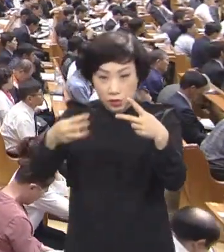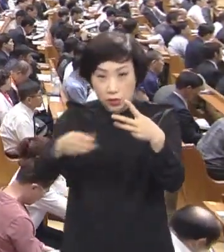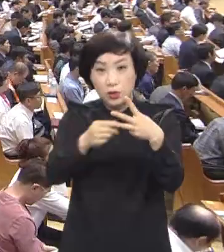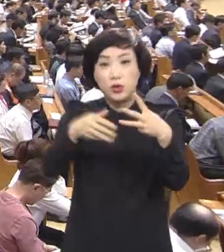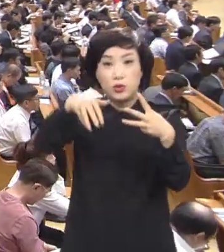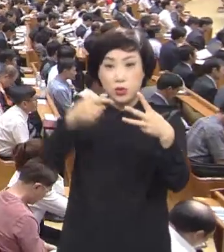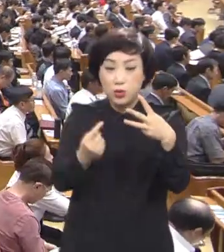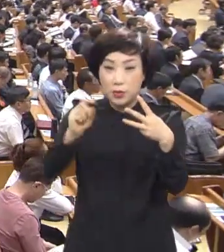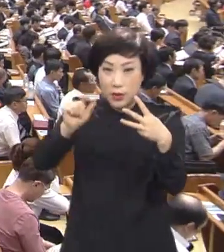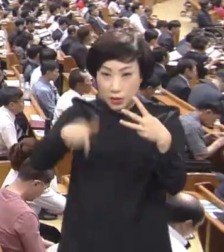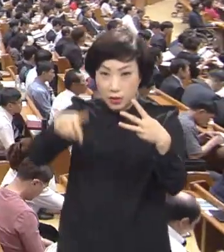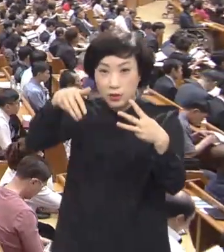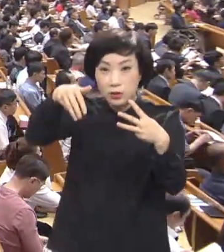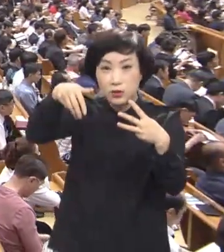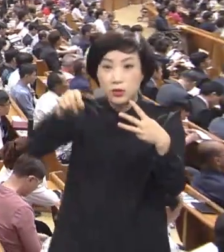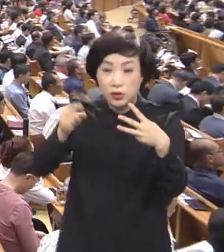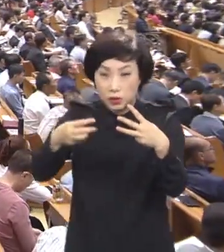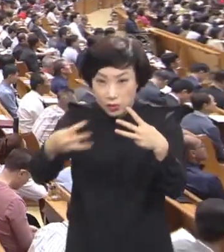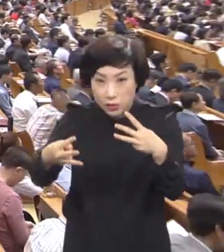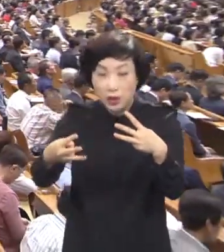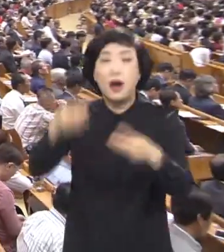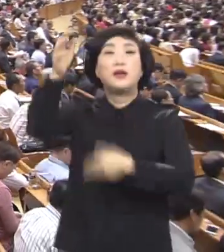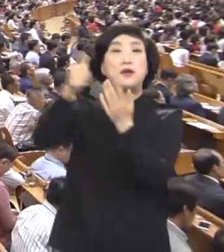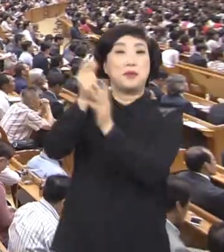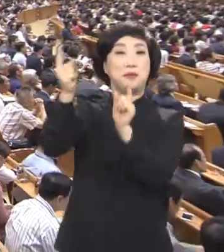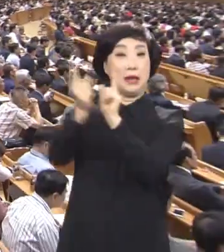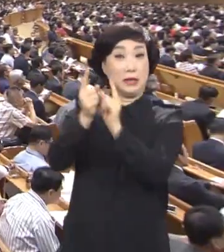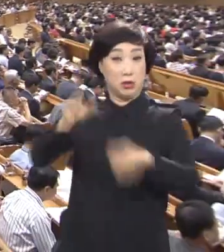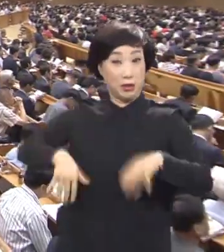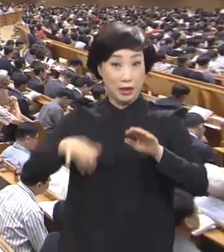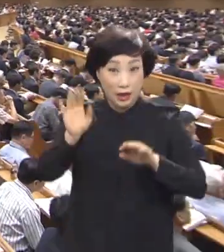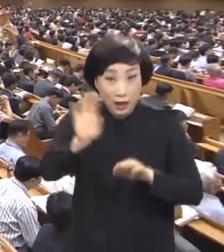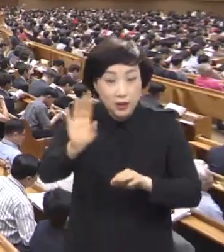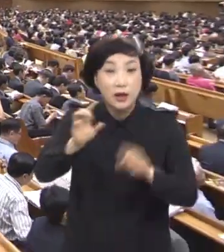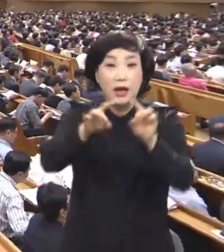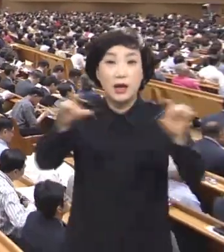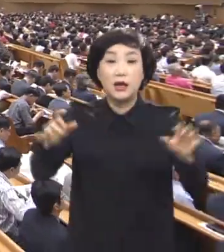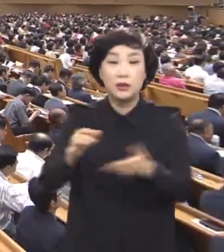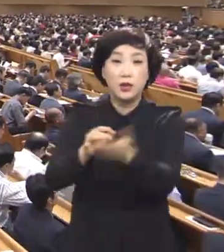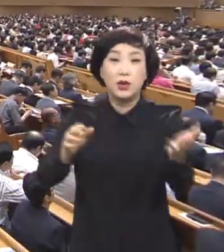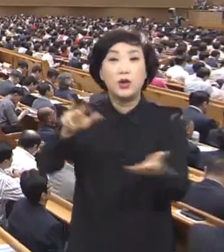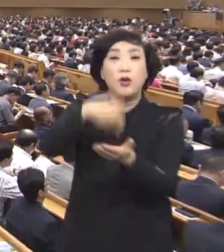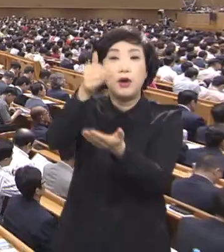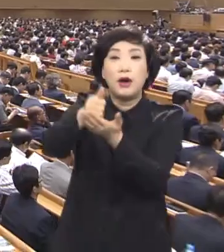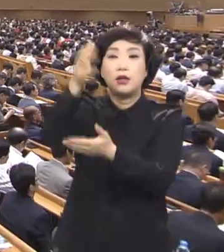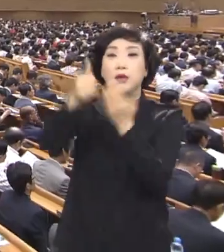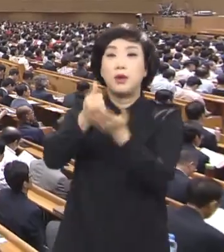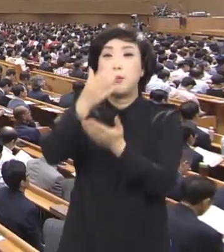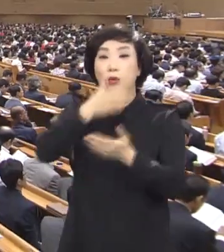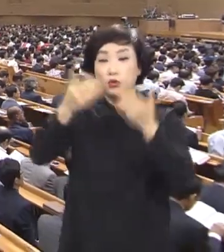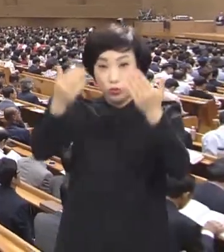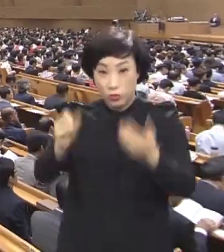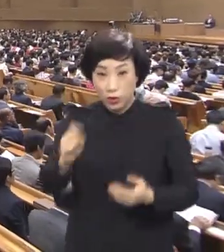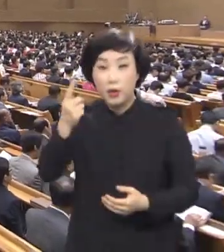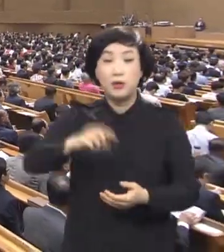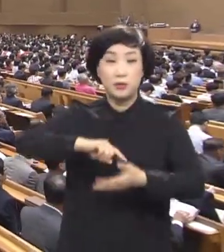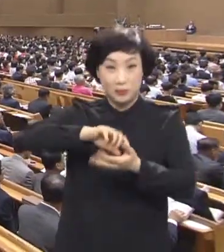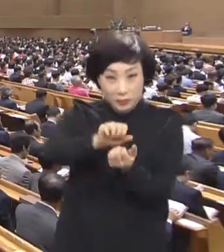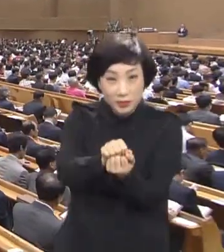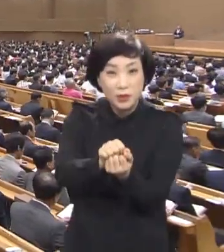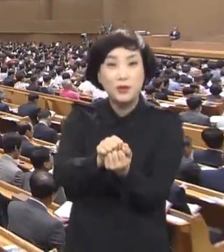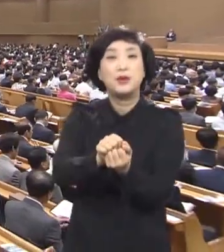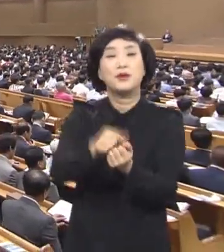여호와께 보이되 공수로 여호와께 보이지 말고 각 사람이 내 하나님 여호와의 주신 복을 따라 그 힘대로 물건을